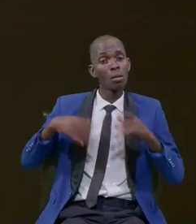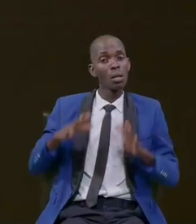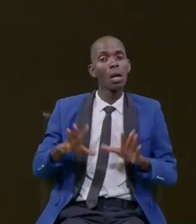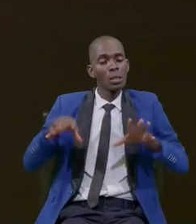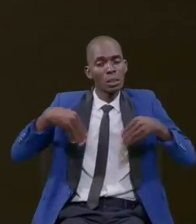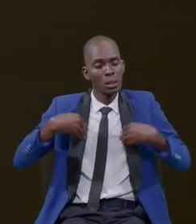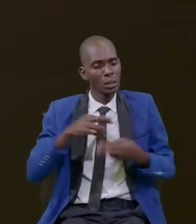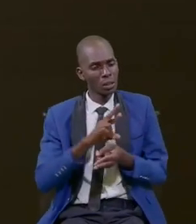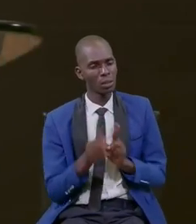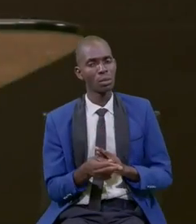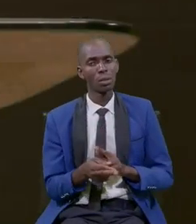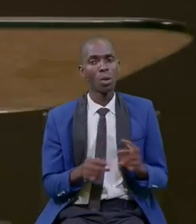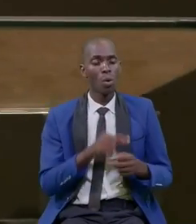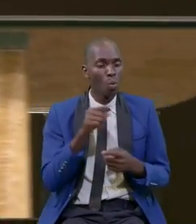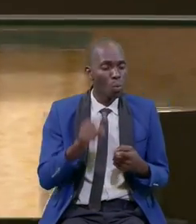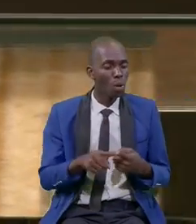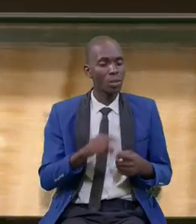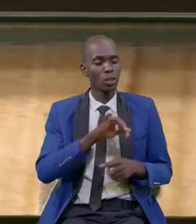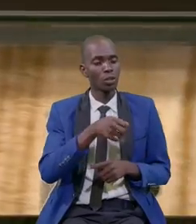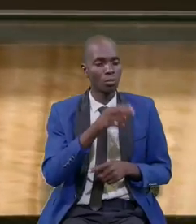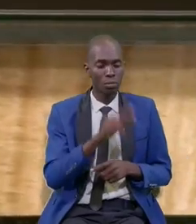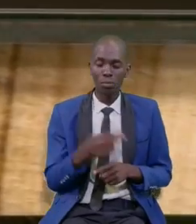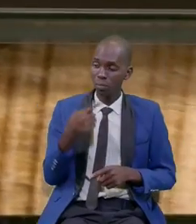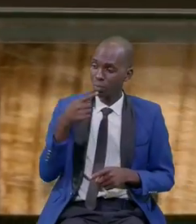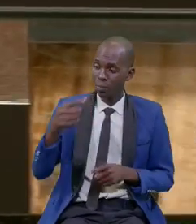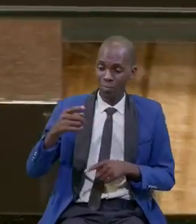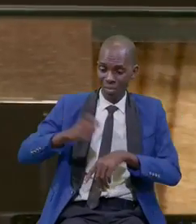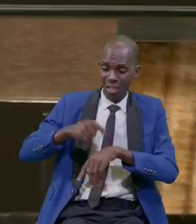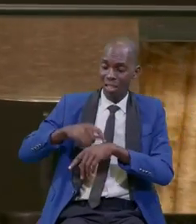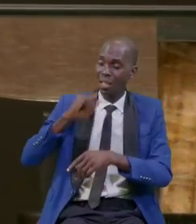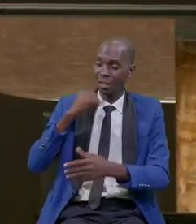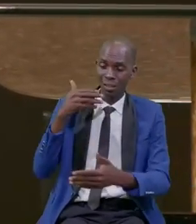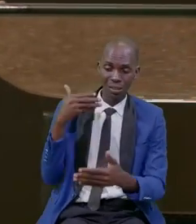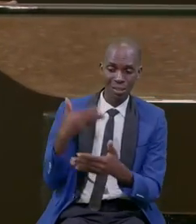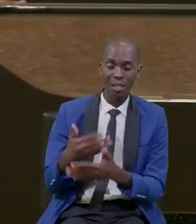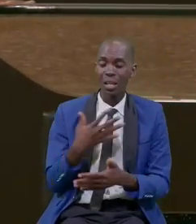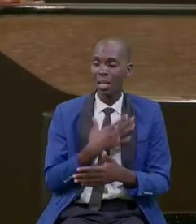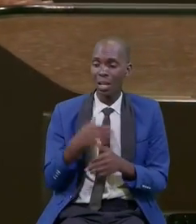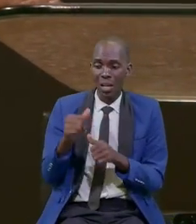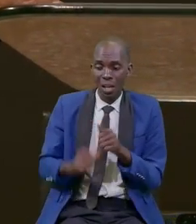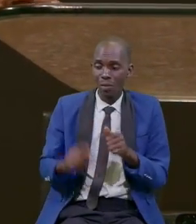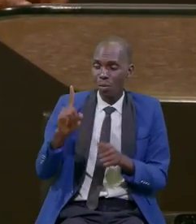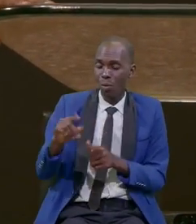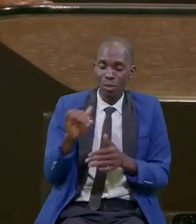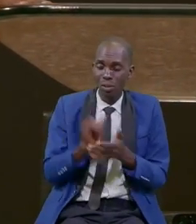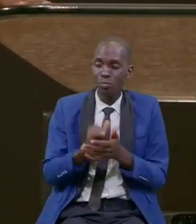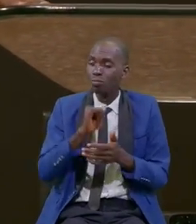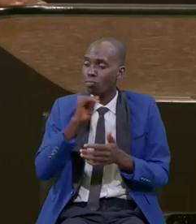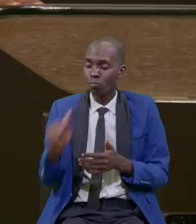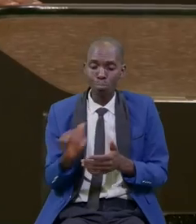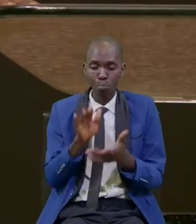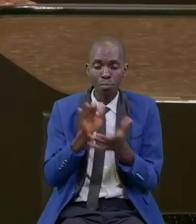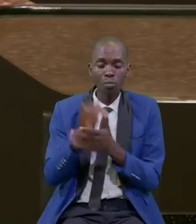a dit « La cognée est mise à la racine des arbres, et tout arbre qui ne porte pas de bons fruits